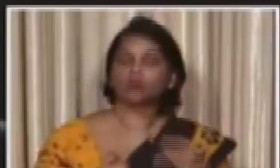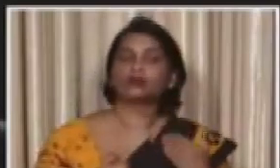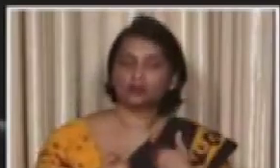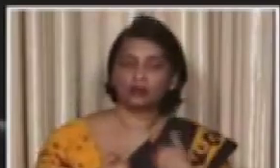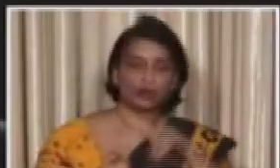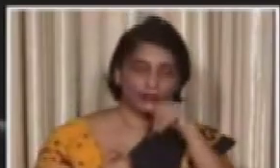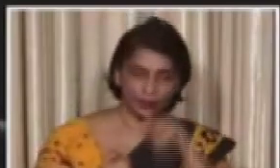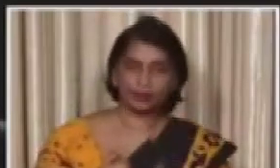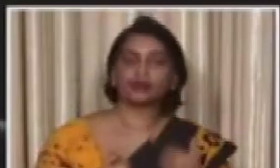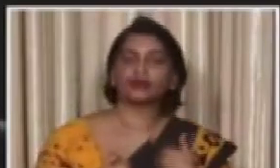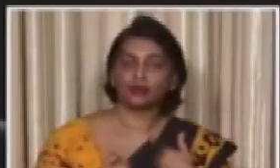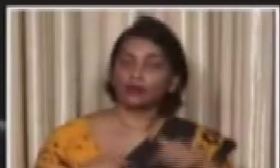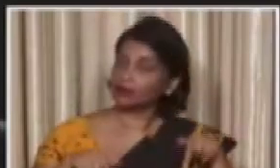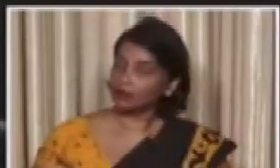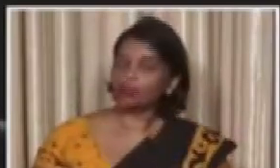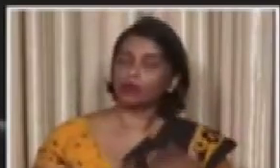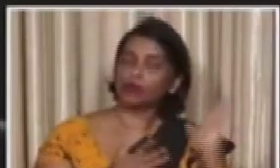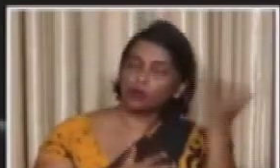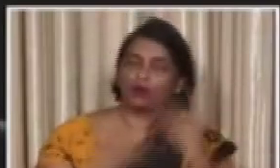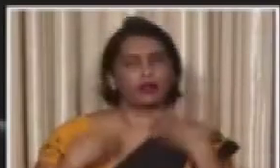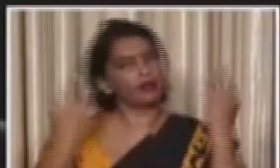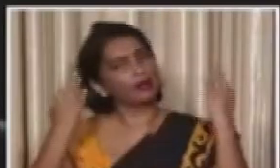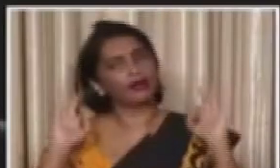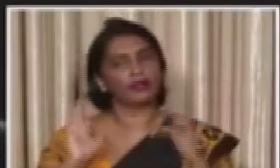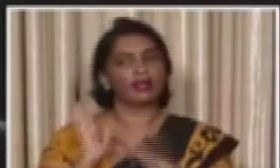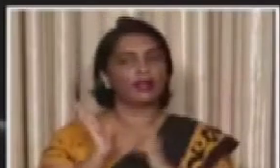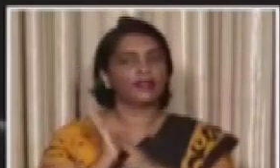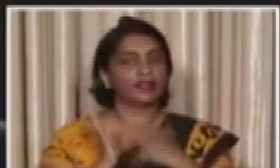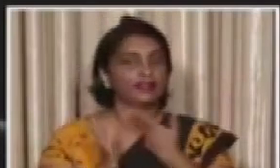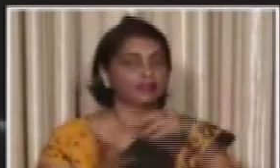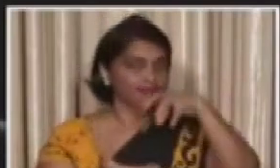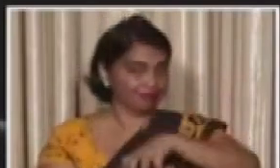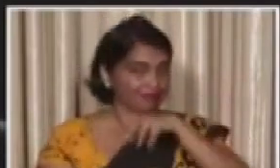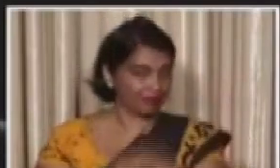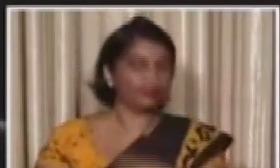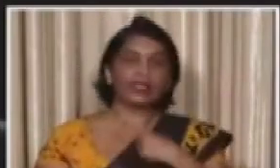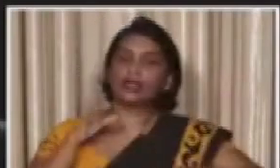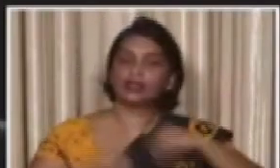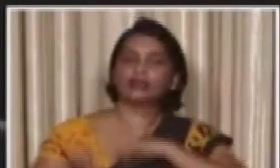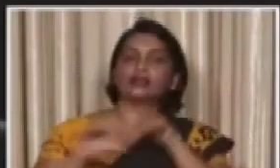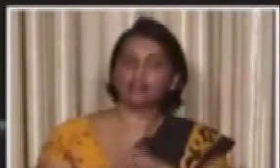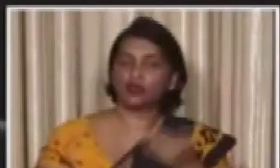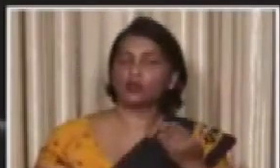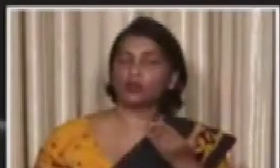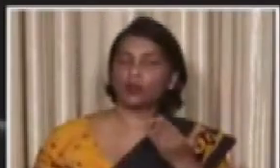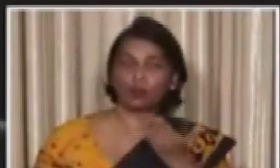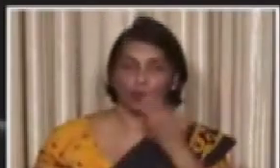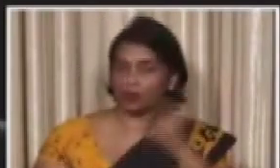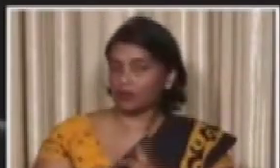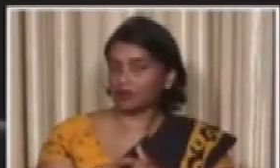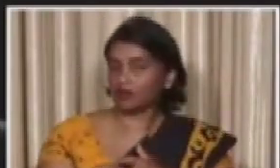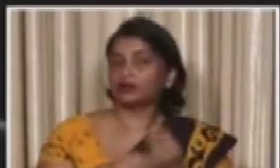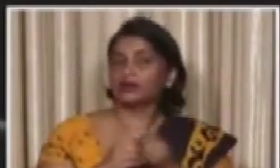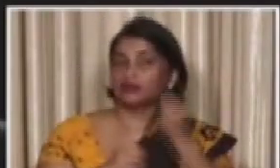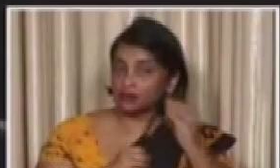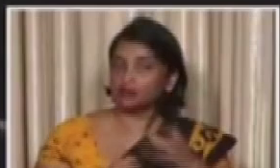මං ඇත්තටම අද ඕන කෙනෙකුට නිදහසේ නිවිතිකල ආසනයේ දේශපාලනය කරන්න හැකියාව ඉඩකඩ ලබා